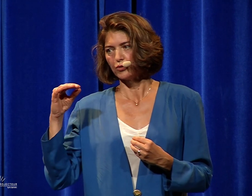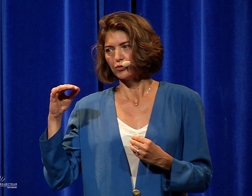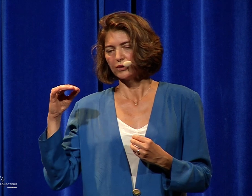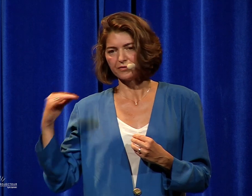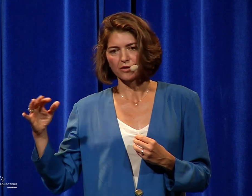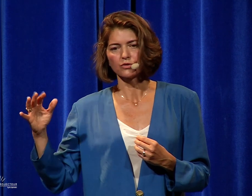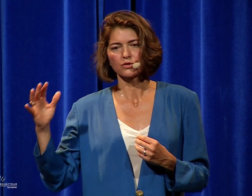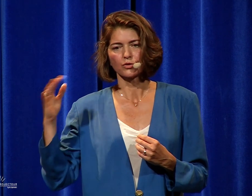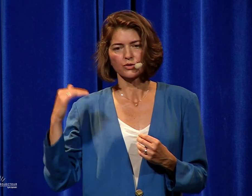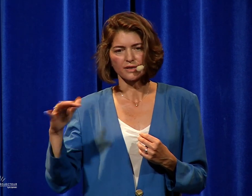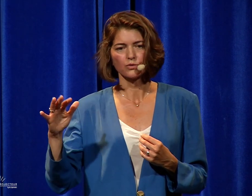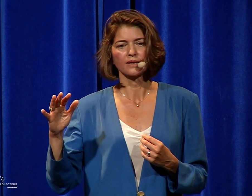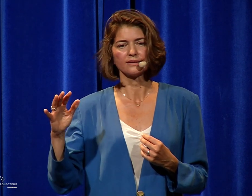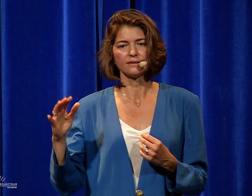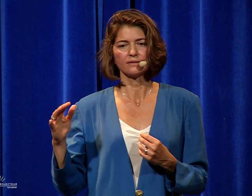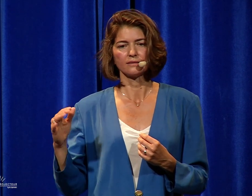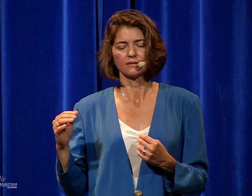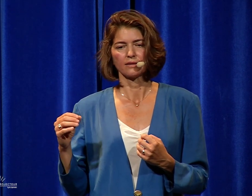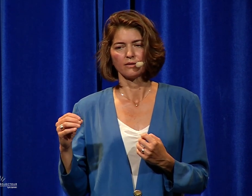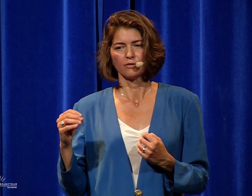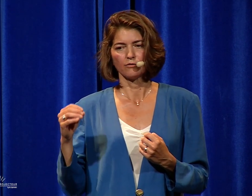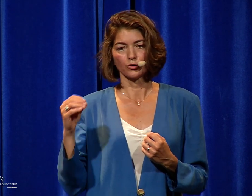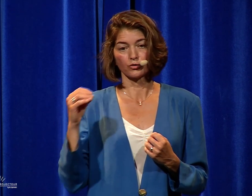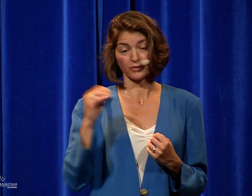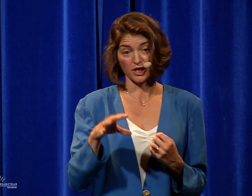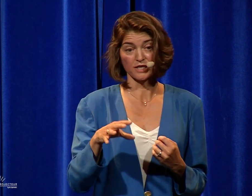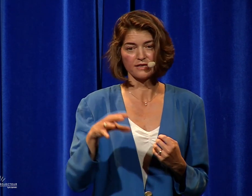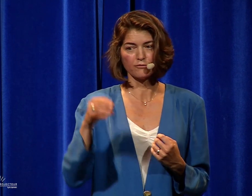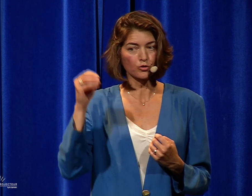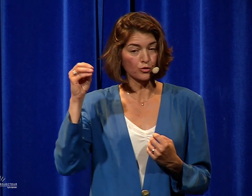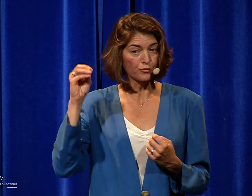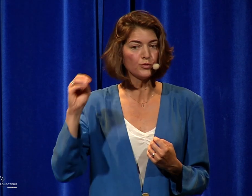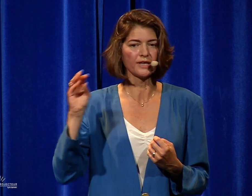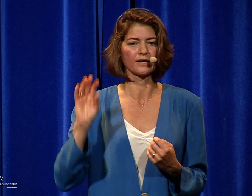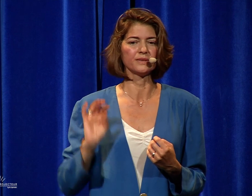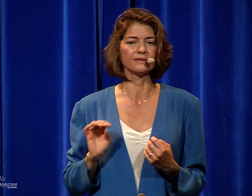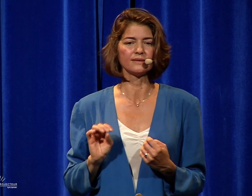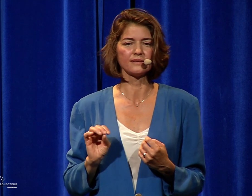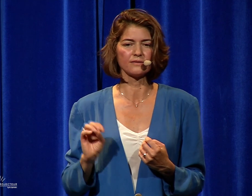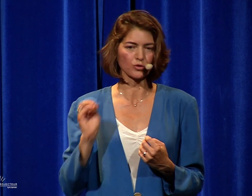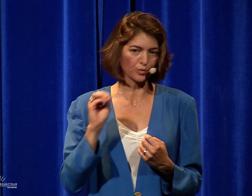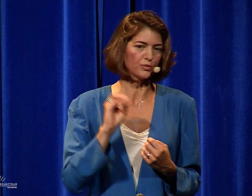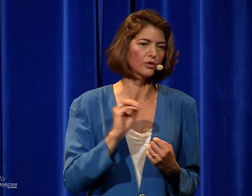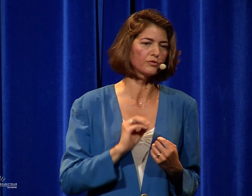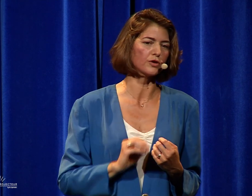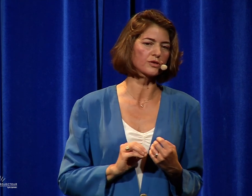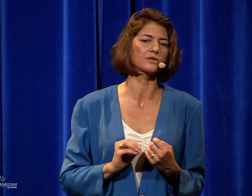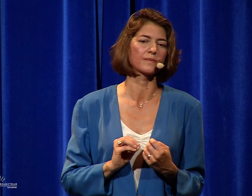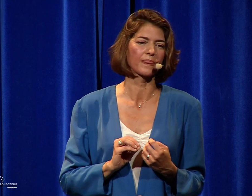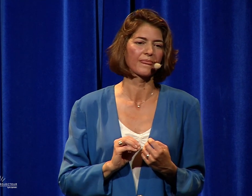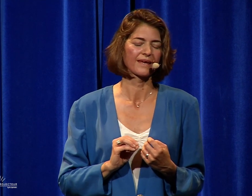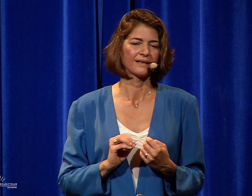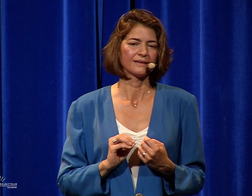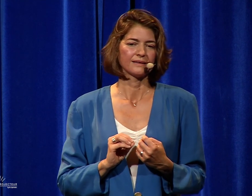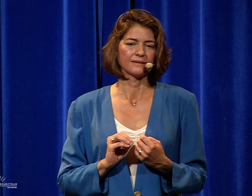Votre différence, votre singularité, votre fragilité, votre vulnérabilité, c'est votre plus grande